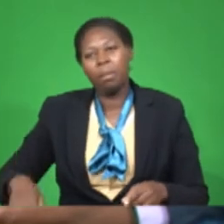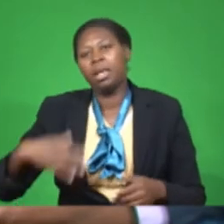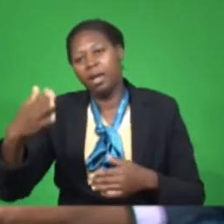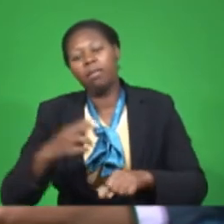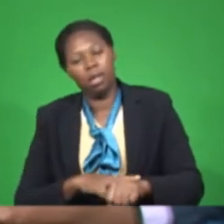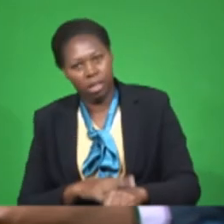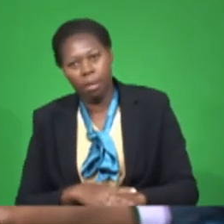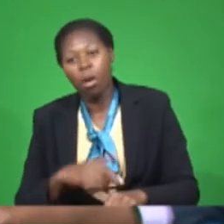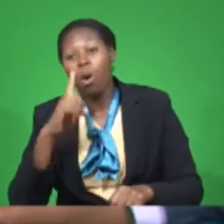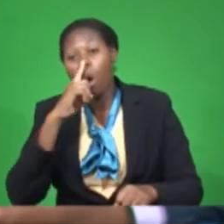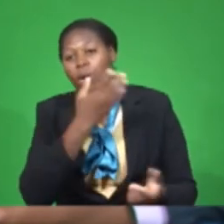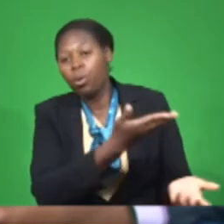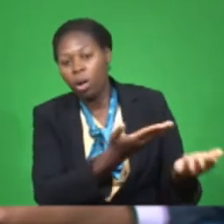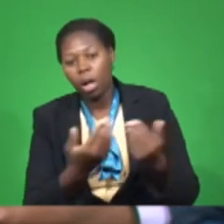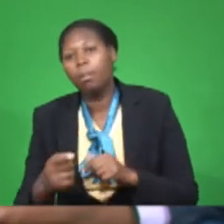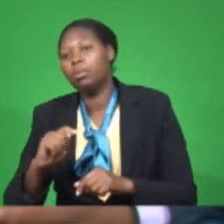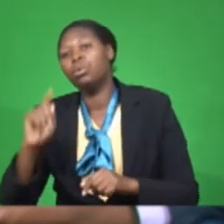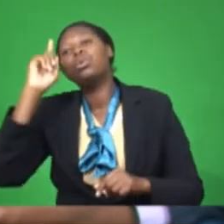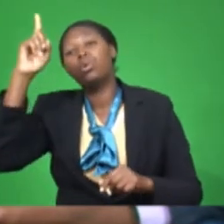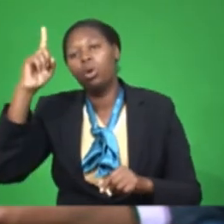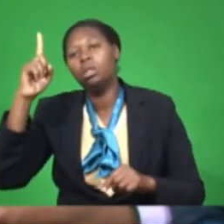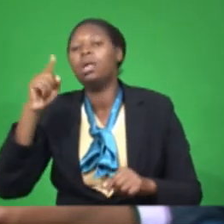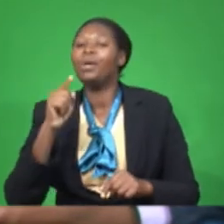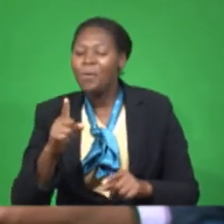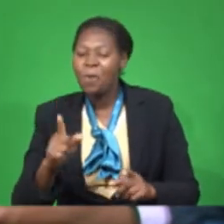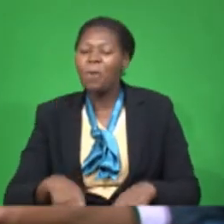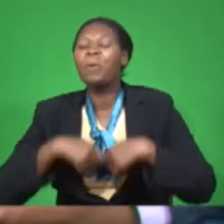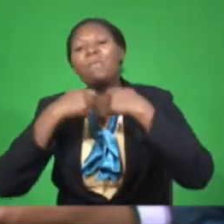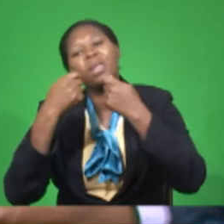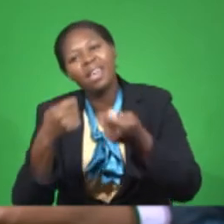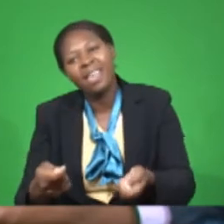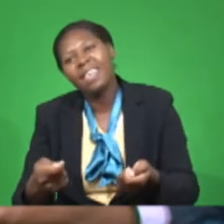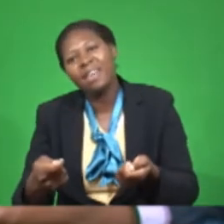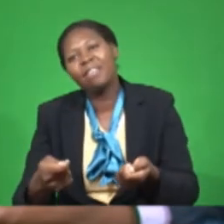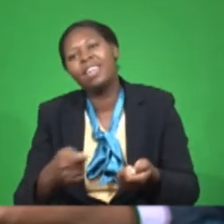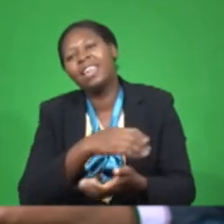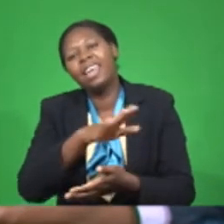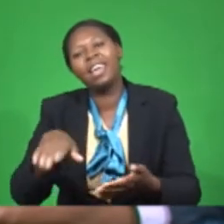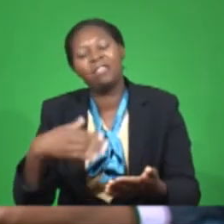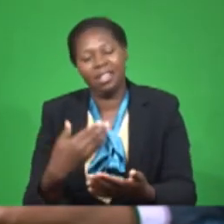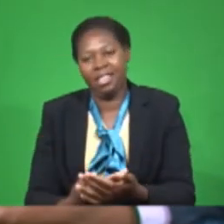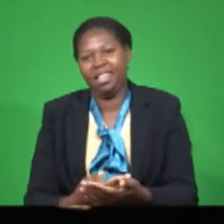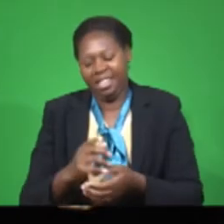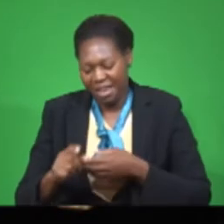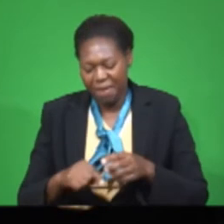unouya wotondwa kodzero wotopuwa kodzero dzekuzodya nhaka yekupenya usingaperi kuchirama